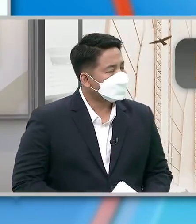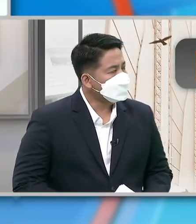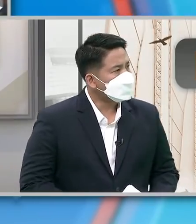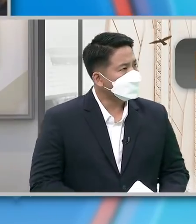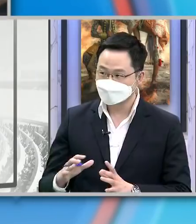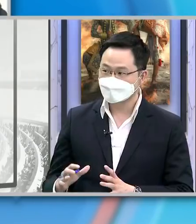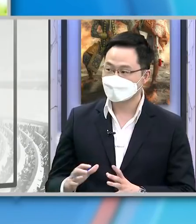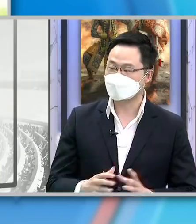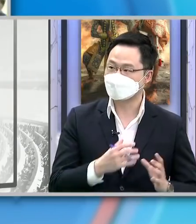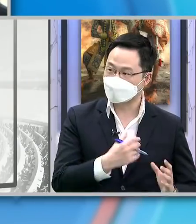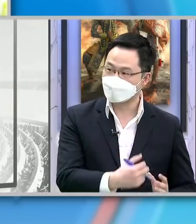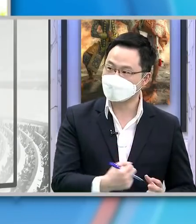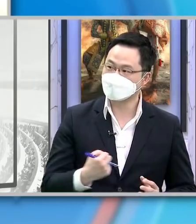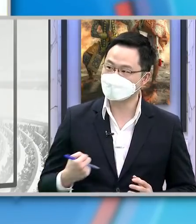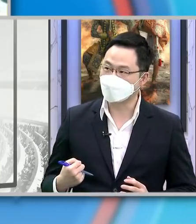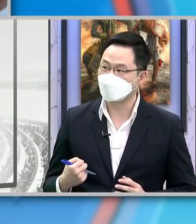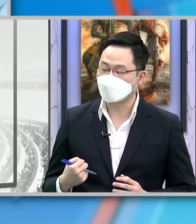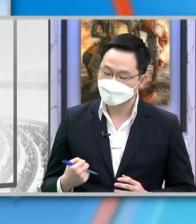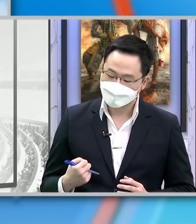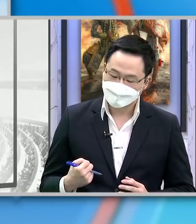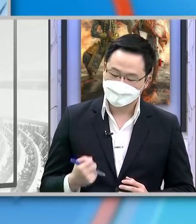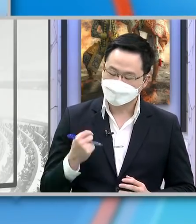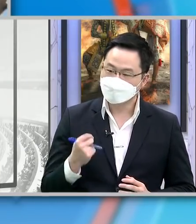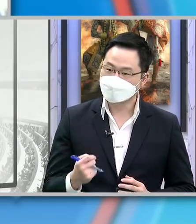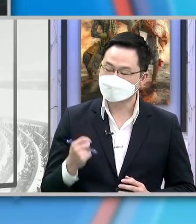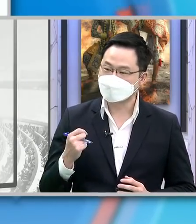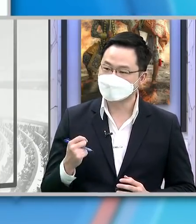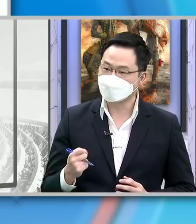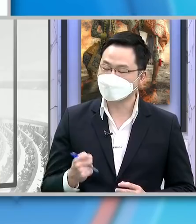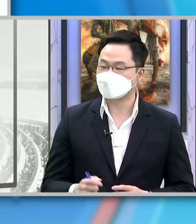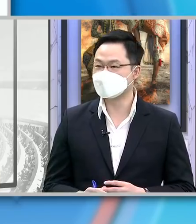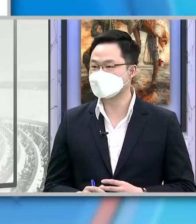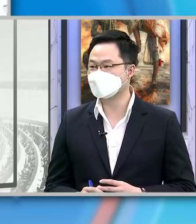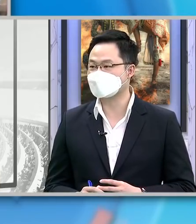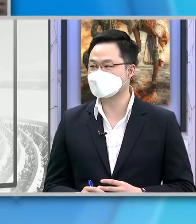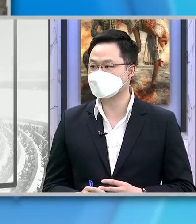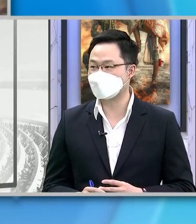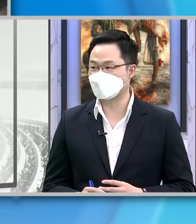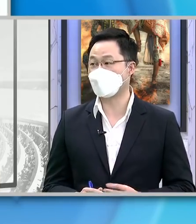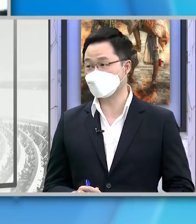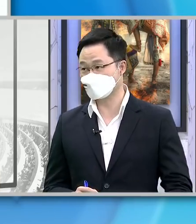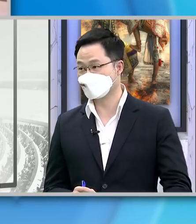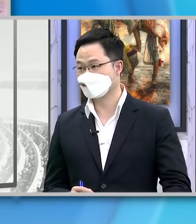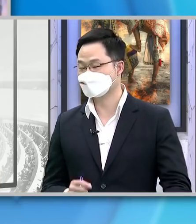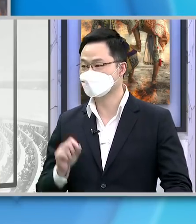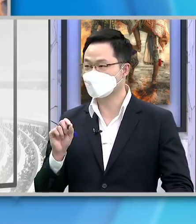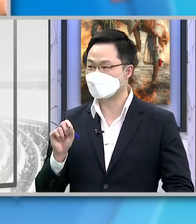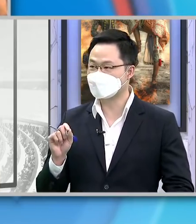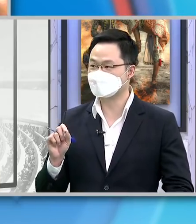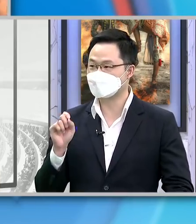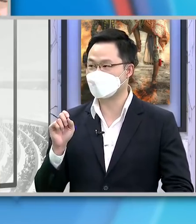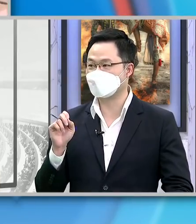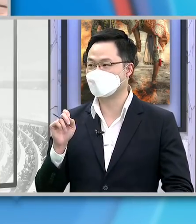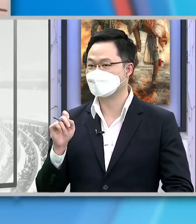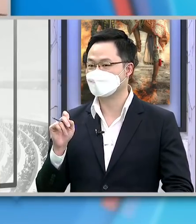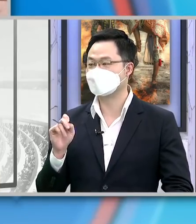ว่าเป็นการไปรวบอำนาจ ครับ นะครับกลับมาที่สบคกรณีการสั่งยกเลิกแนวคิดฉีดวัคซีนแบบ walk in ครับ ซึ่งคุณอ